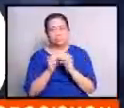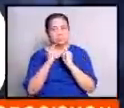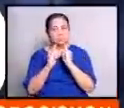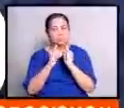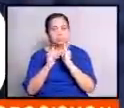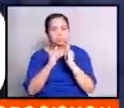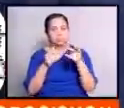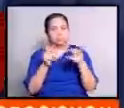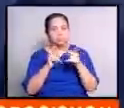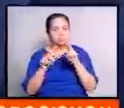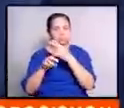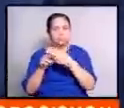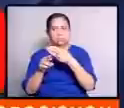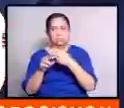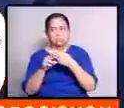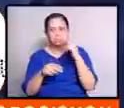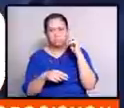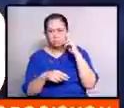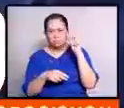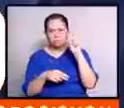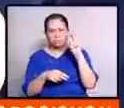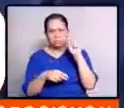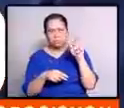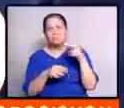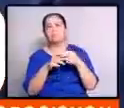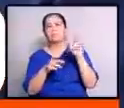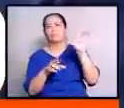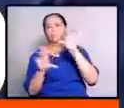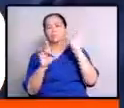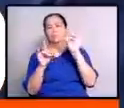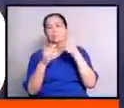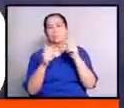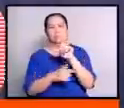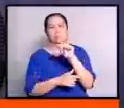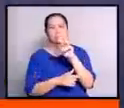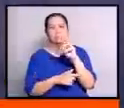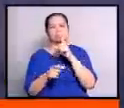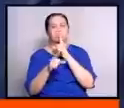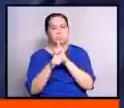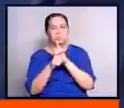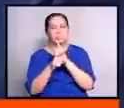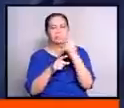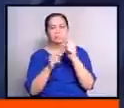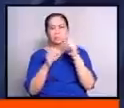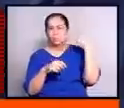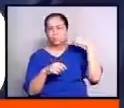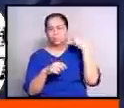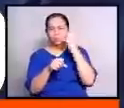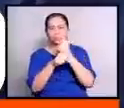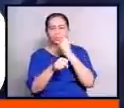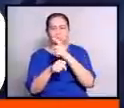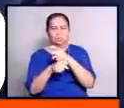pag-interview natin doon sa lugar, ang tawag sa kanya is Avatar. So doon pa lang, kilalang kilala siya sa buong Liliw na talagang isa sa pinakaloko doon sa area